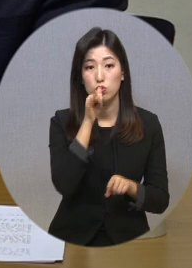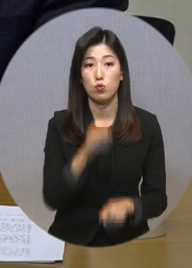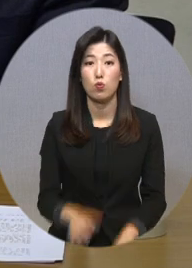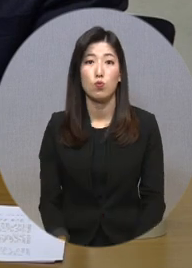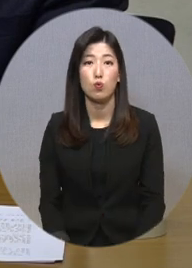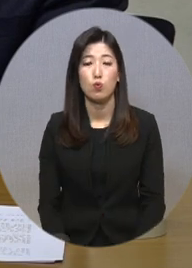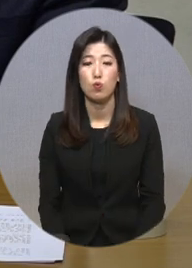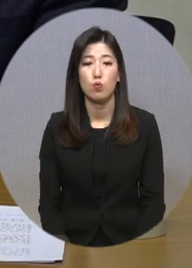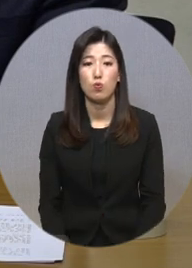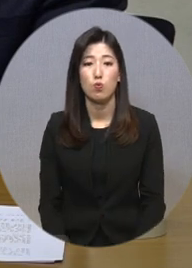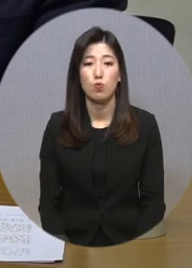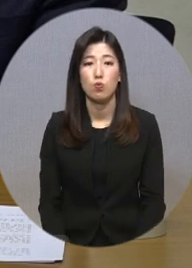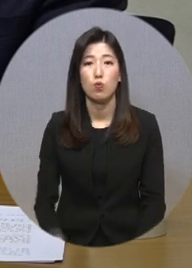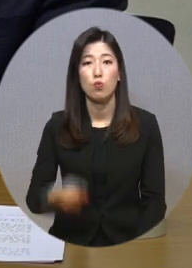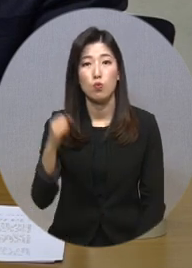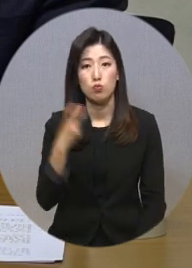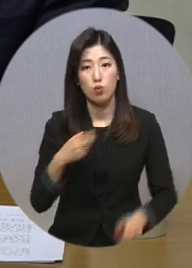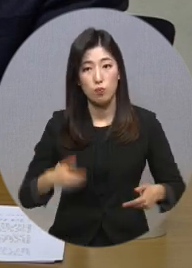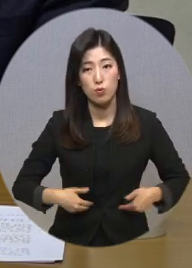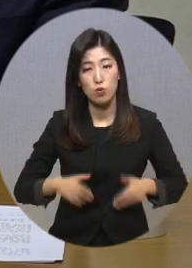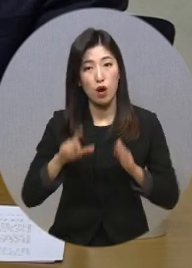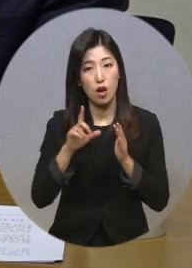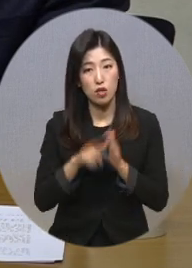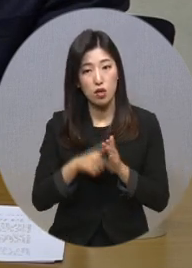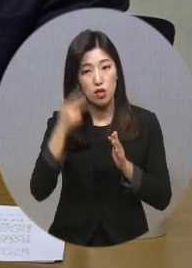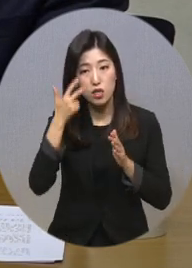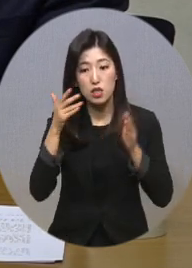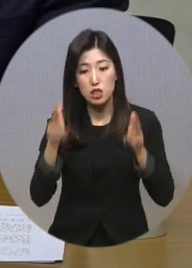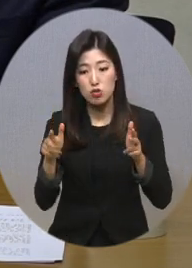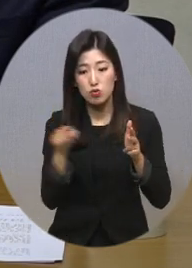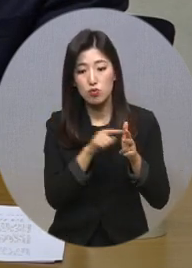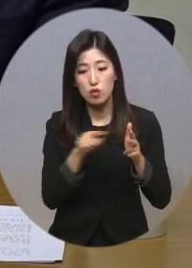필요하다면은 뭐 일주일에 한 5일간을